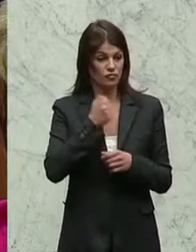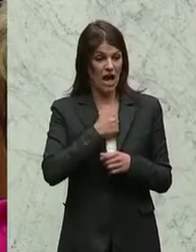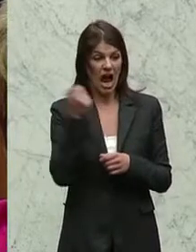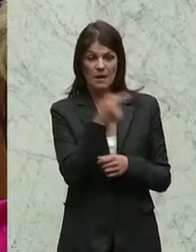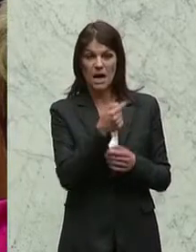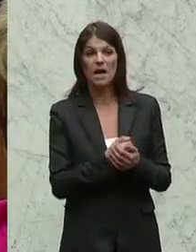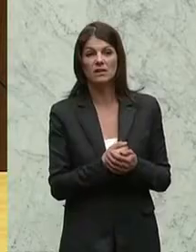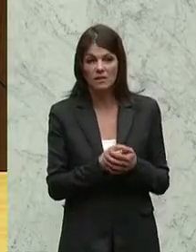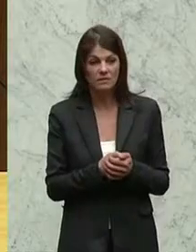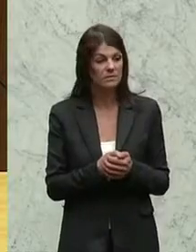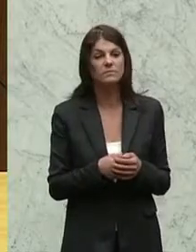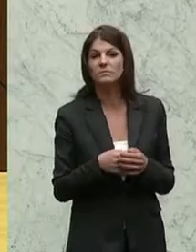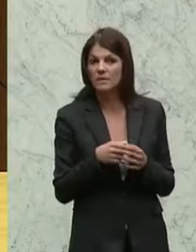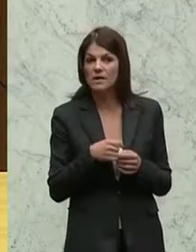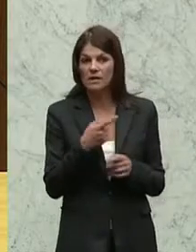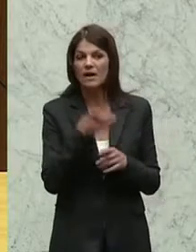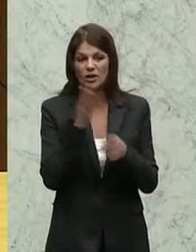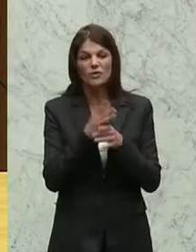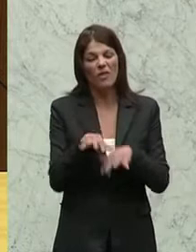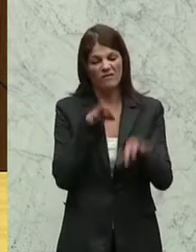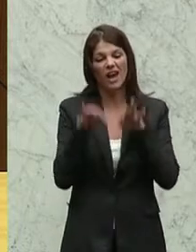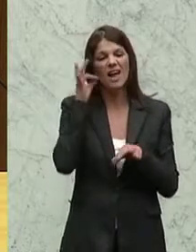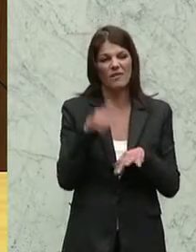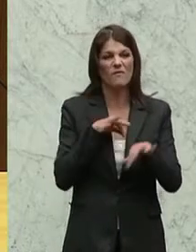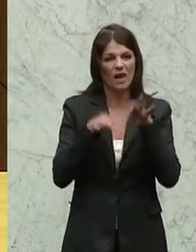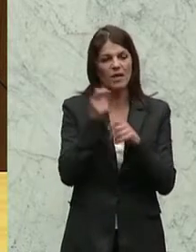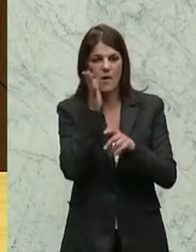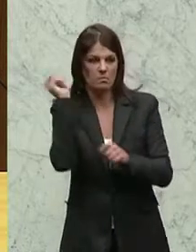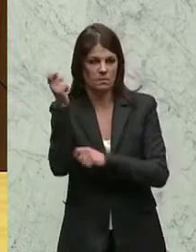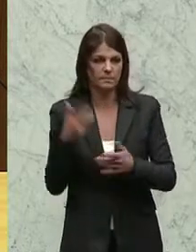eure Einzeignungsmesse gelesen kriegt von den Wählerinnen und Wählern.